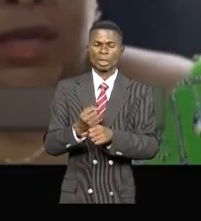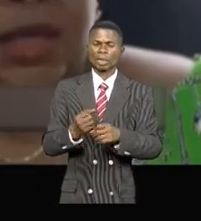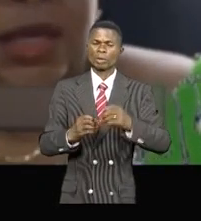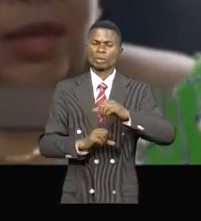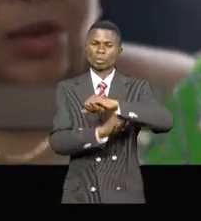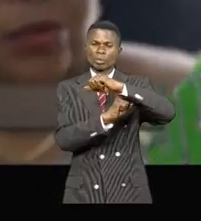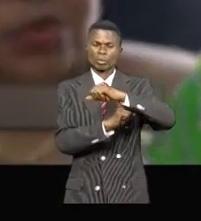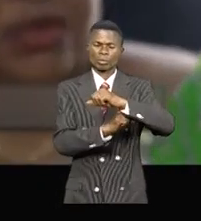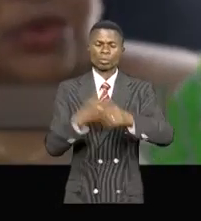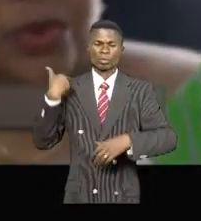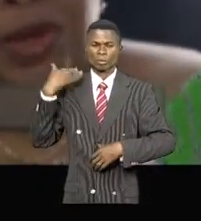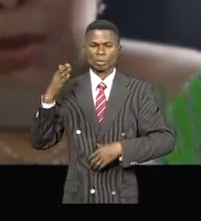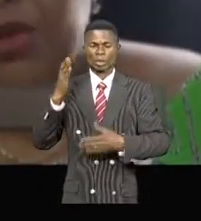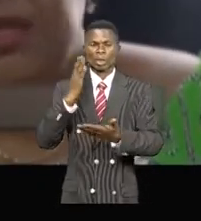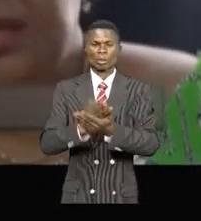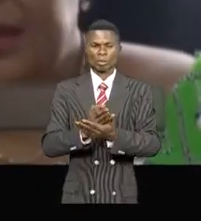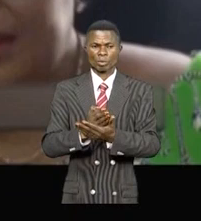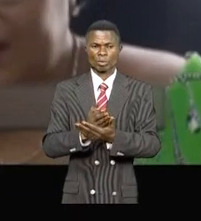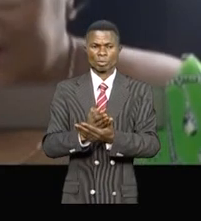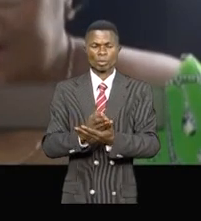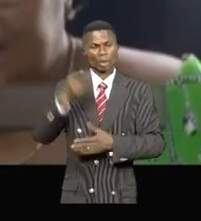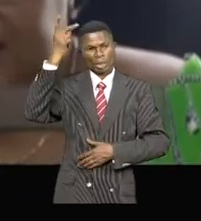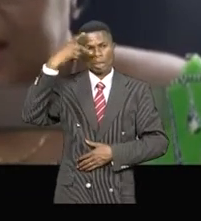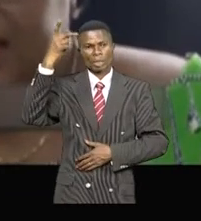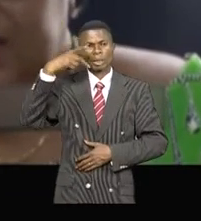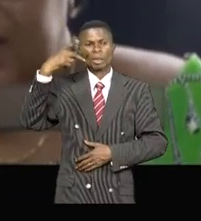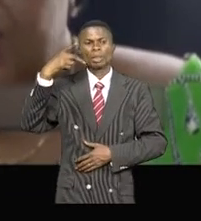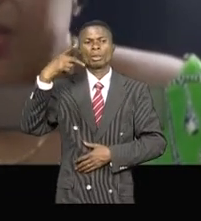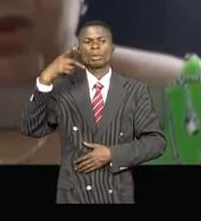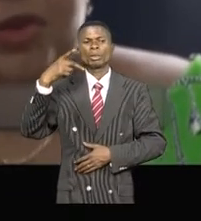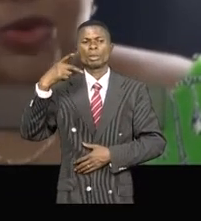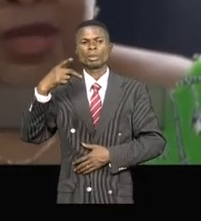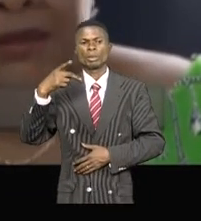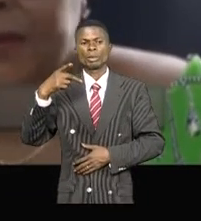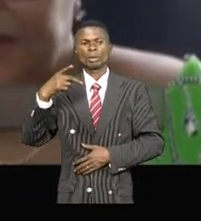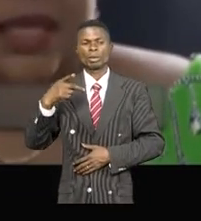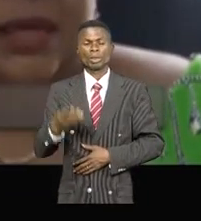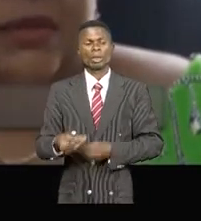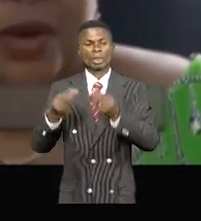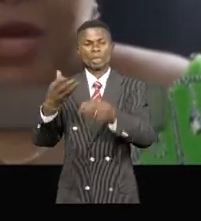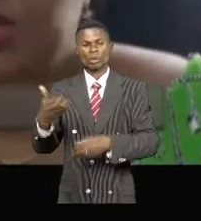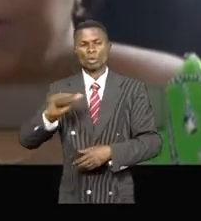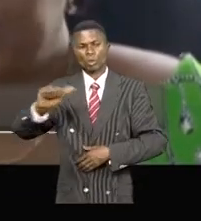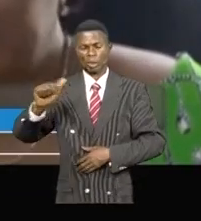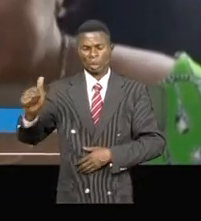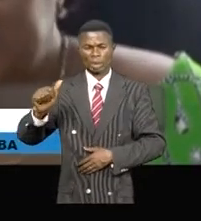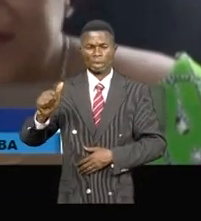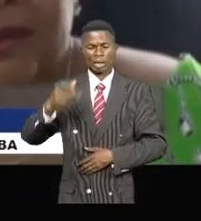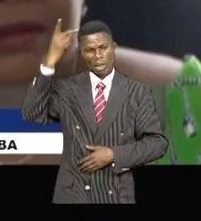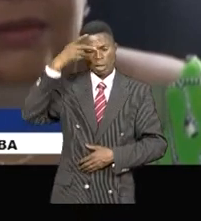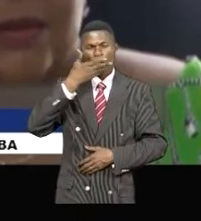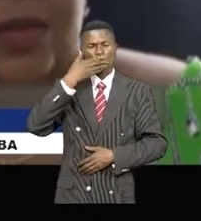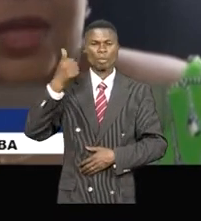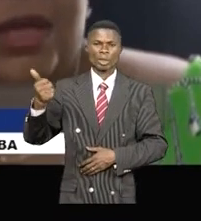partenariat public-privé. La politique de subventionner, c'est vraiment une bonne